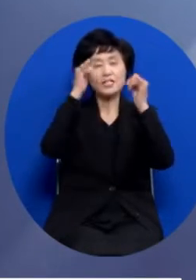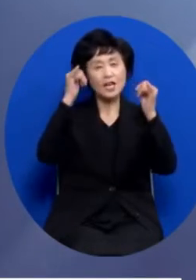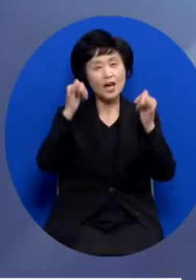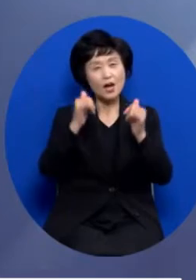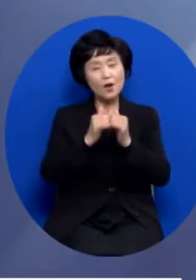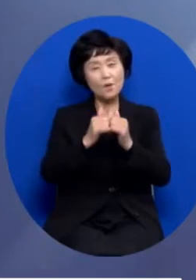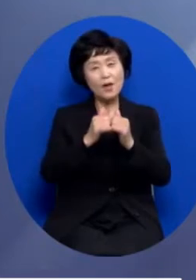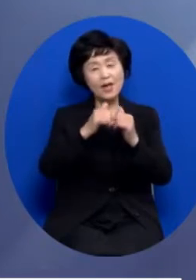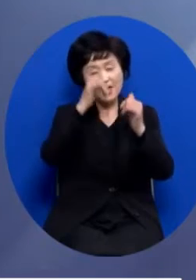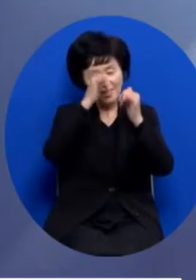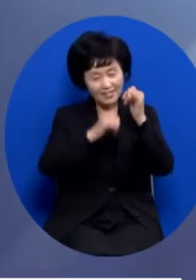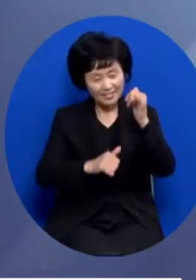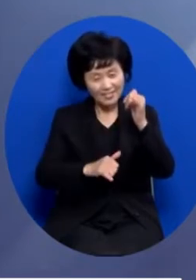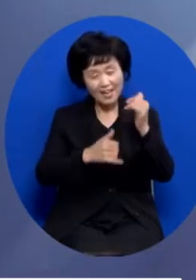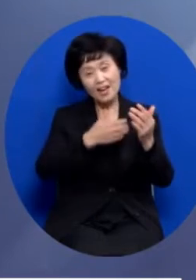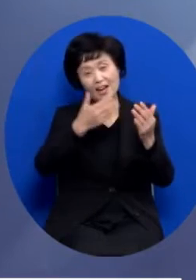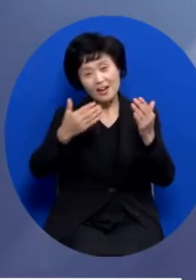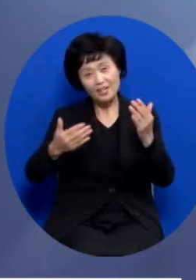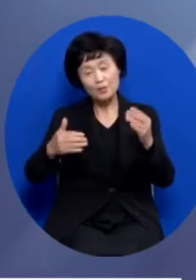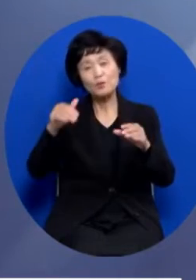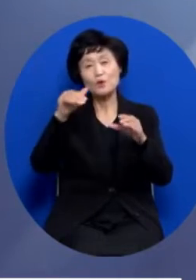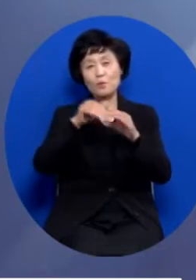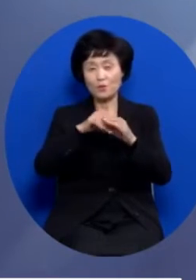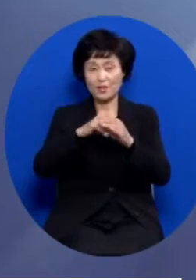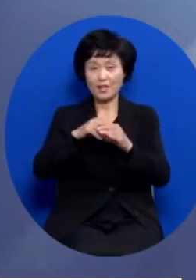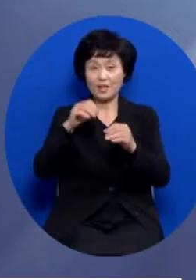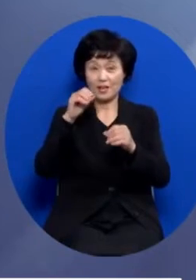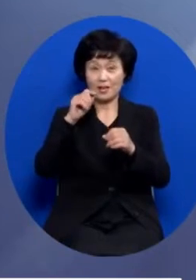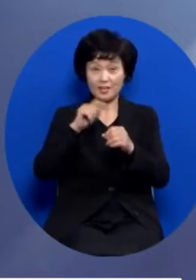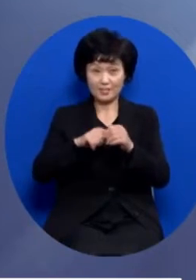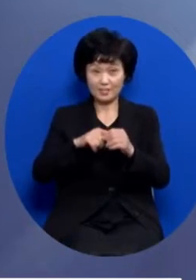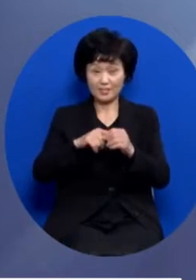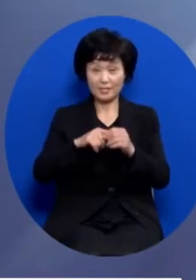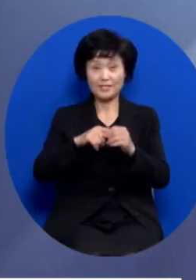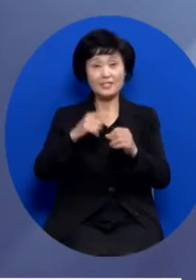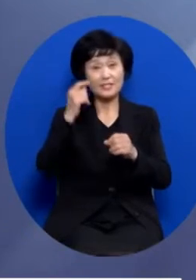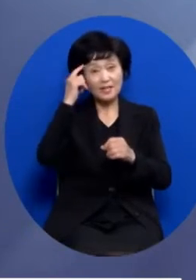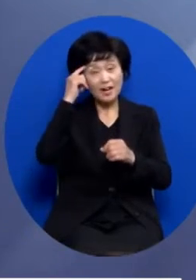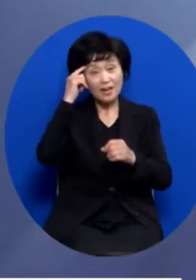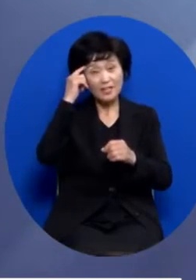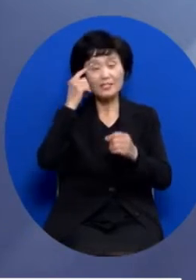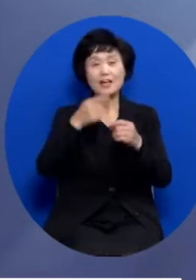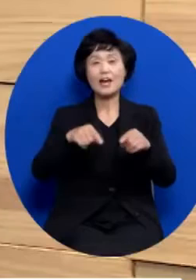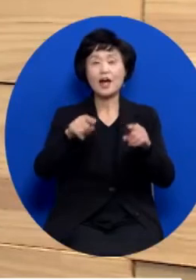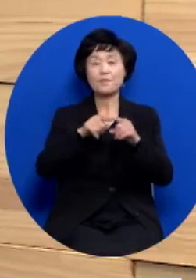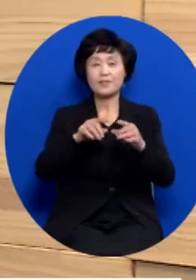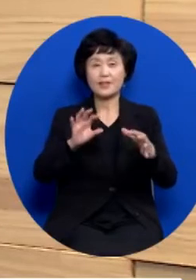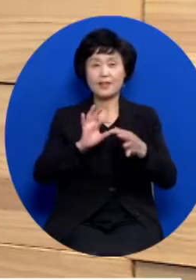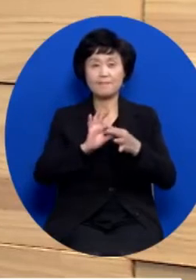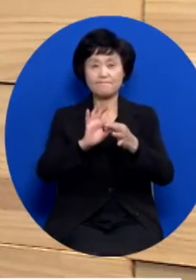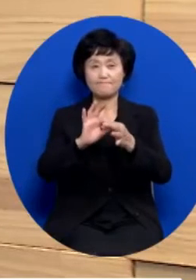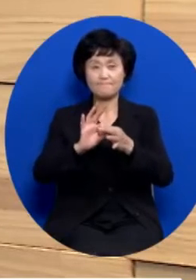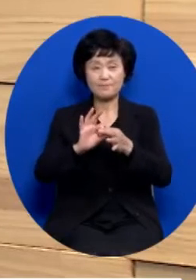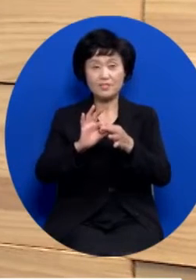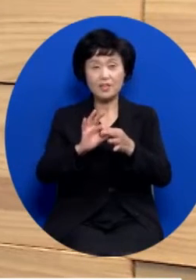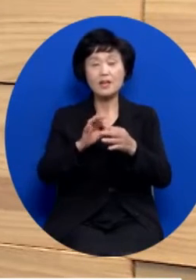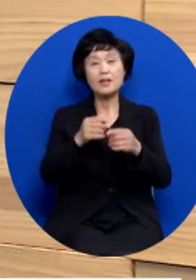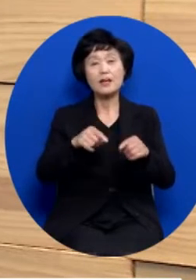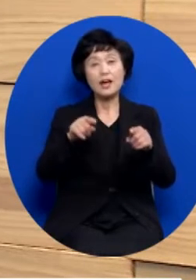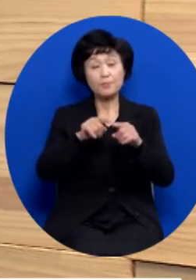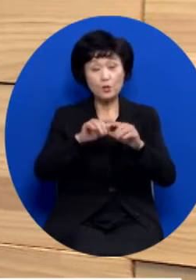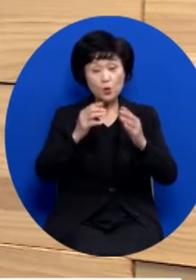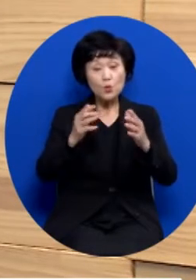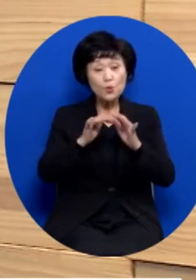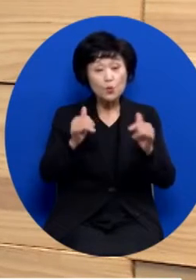흐름과 또는 문화적 그 이 어떤 그 흐름과 같이 연계해서 같은